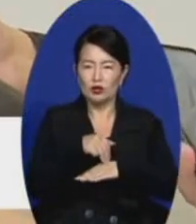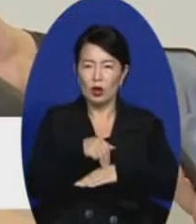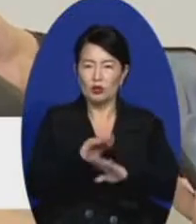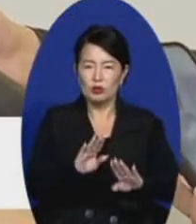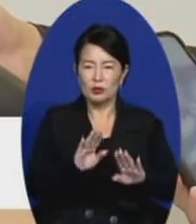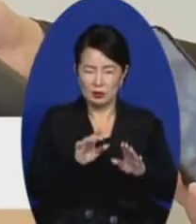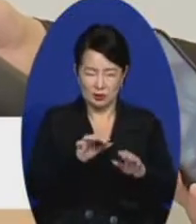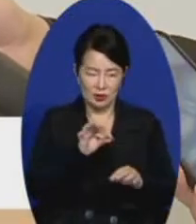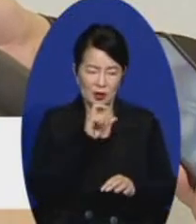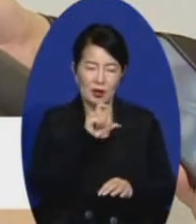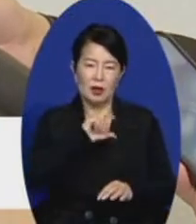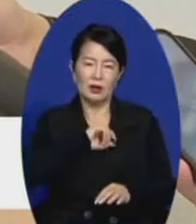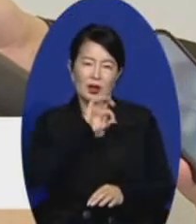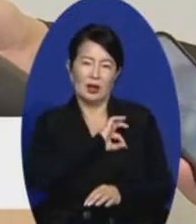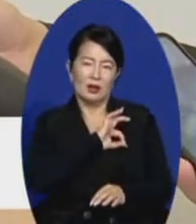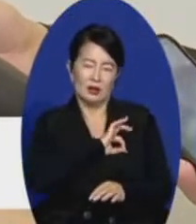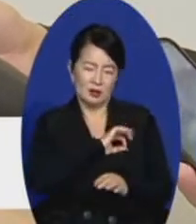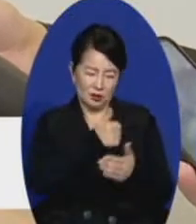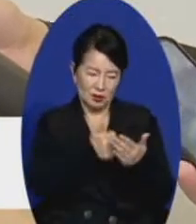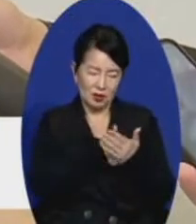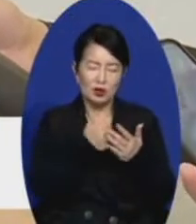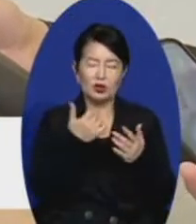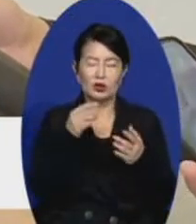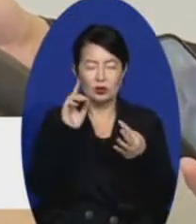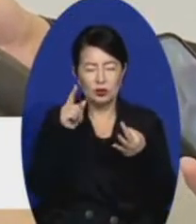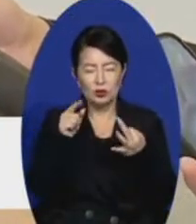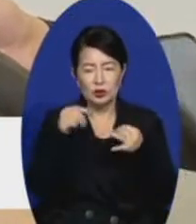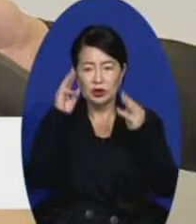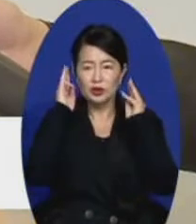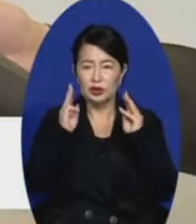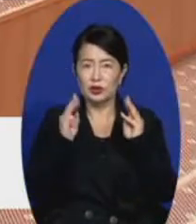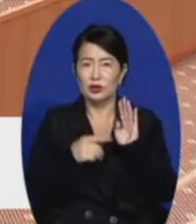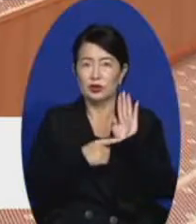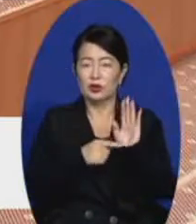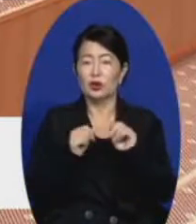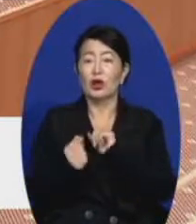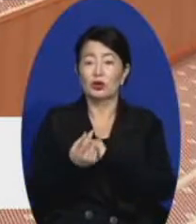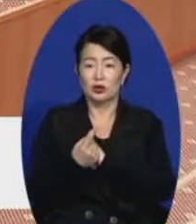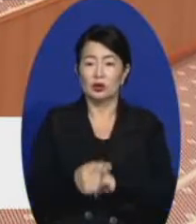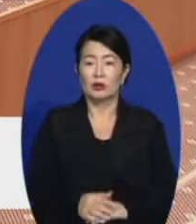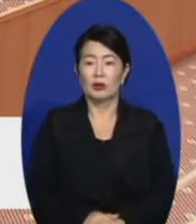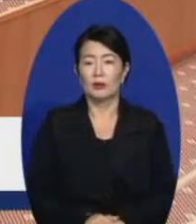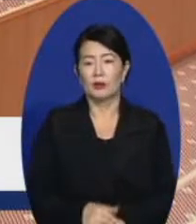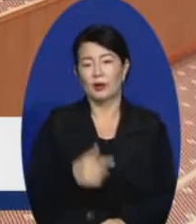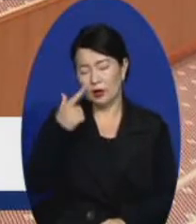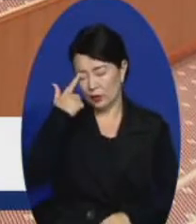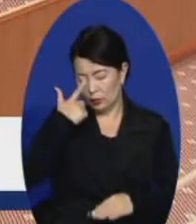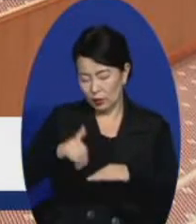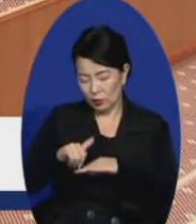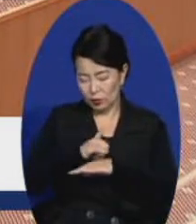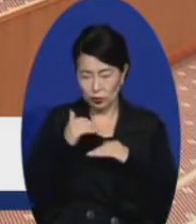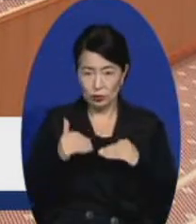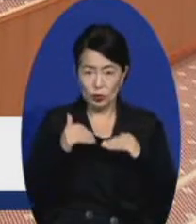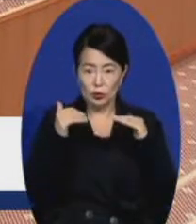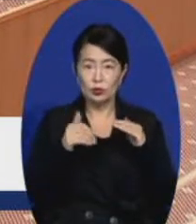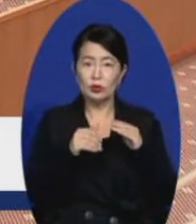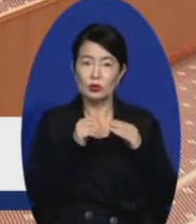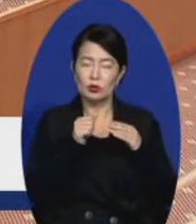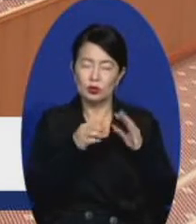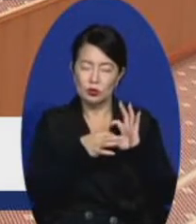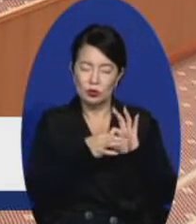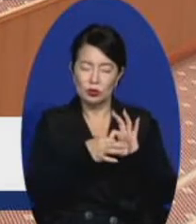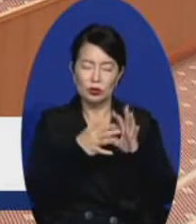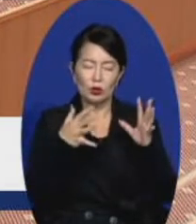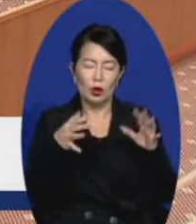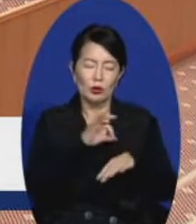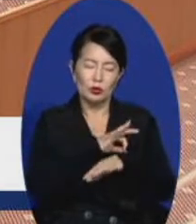чиглэсэн эрх шигний хамгаалалт чиглэсэн тодорхой шийдлүүдийг бас энд тусгаж байгаагаар онцлог. Монгол улс хөгжилд хөтлөх томоохон төсөл